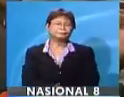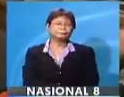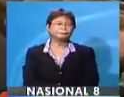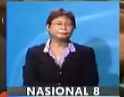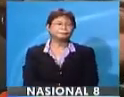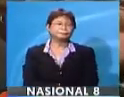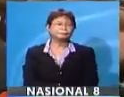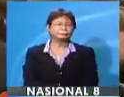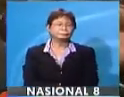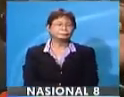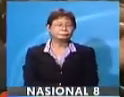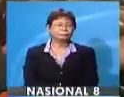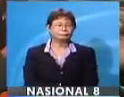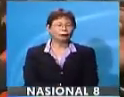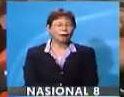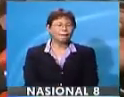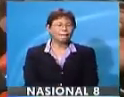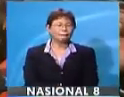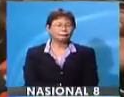Walaupun sebenarnya